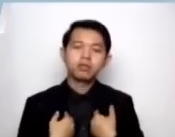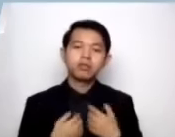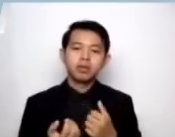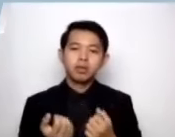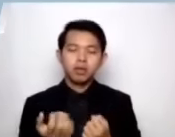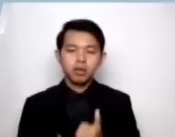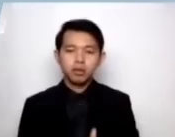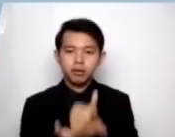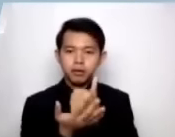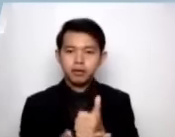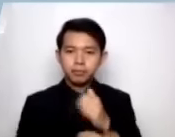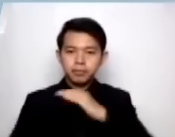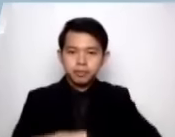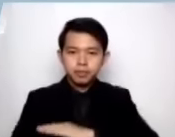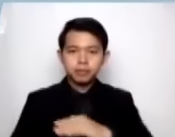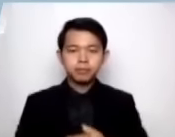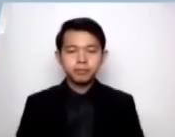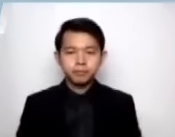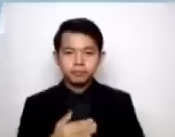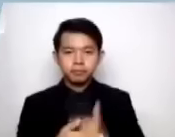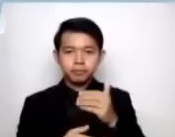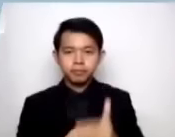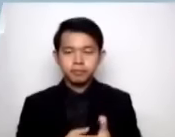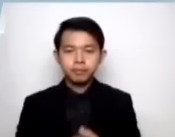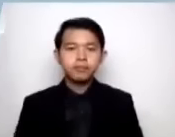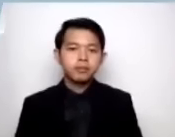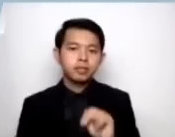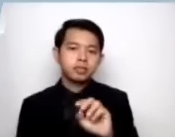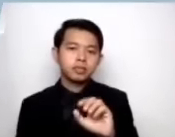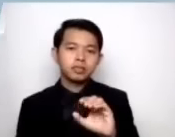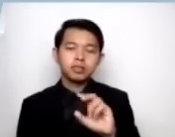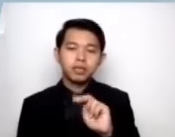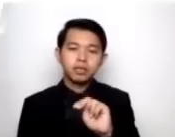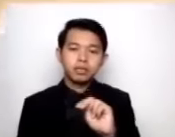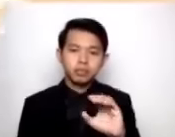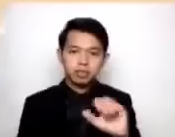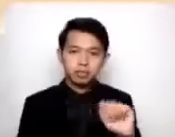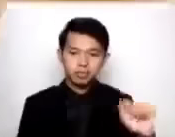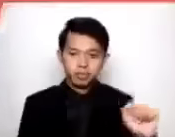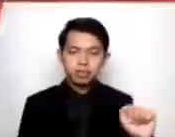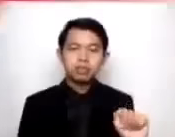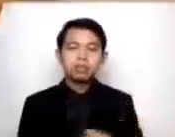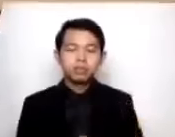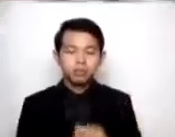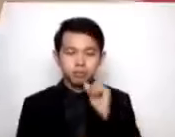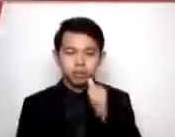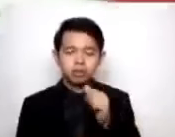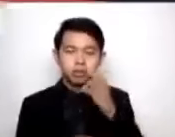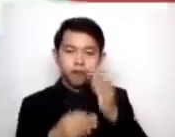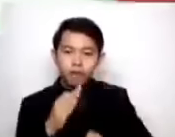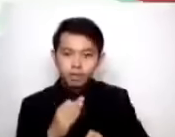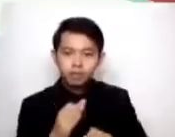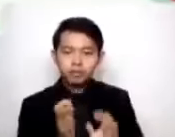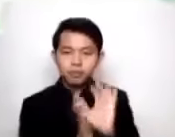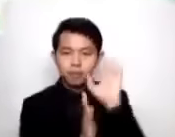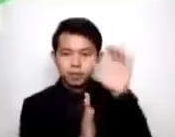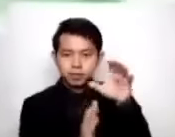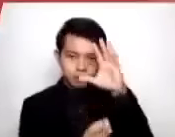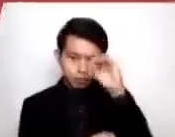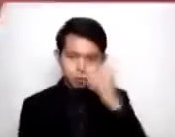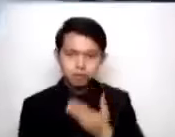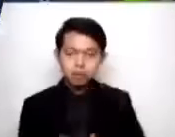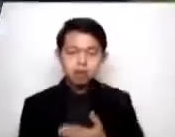Game 2 na bukas ng NCAA Season 100 Men's Basketball Finals. Magkakaalaman na kung mauwi ng Mapua Cardinals